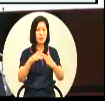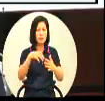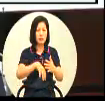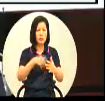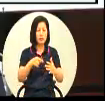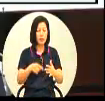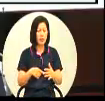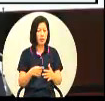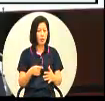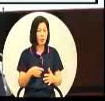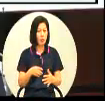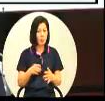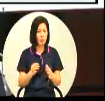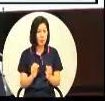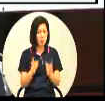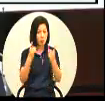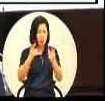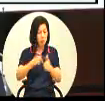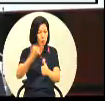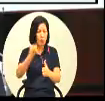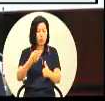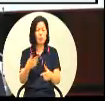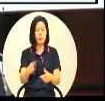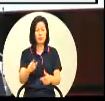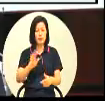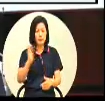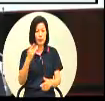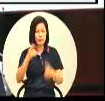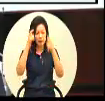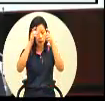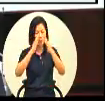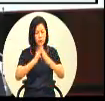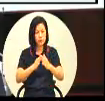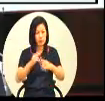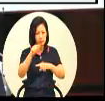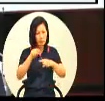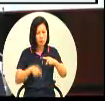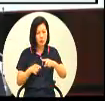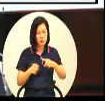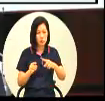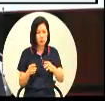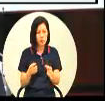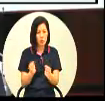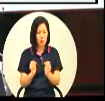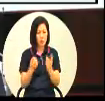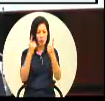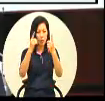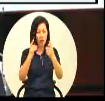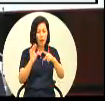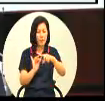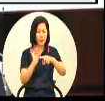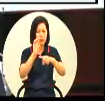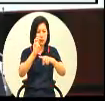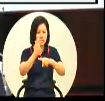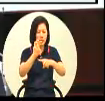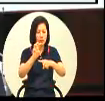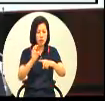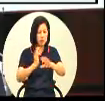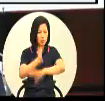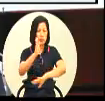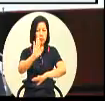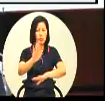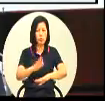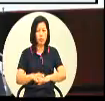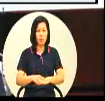不见得是涨幅最高，我们不是第一名，但是高雄市平均涨幅超过三成以上，这个造成很